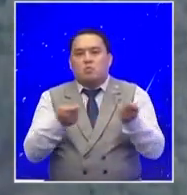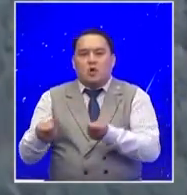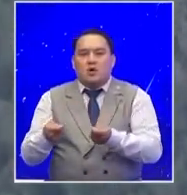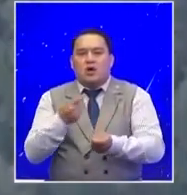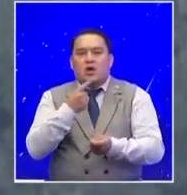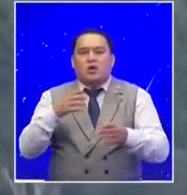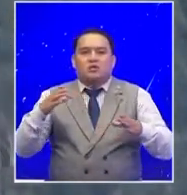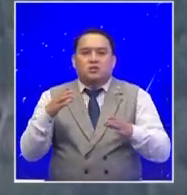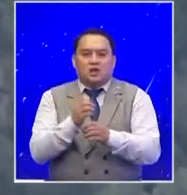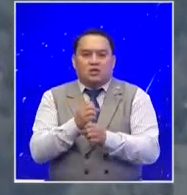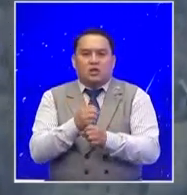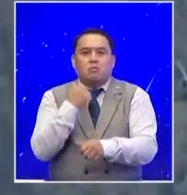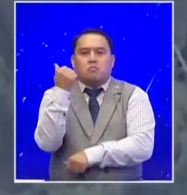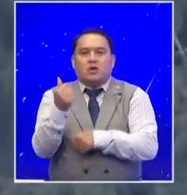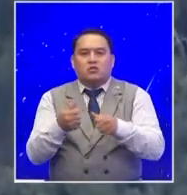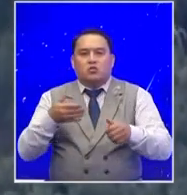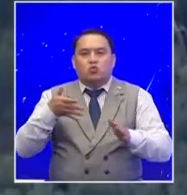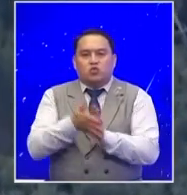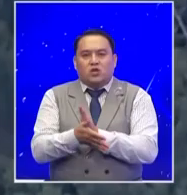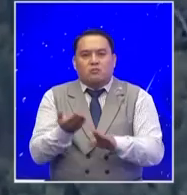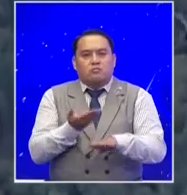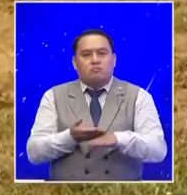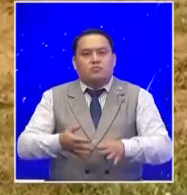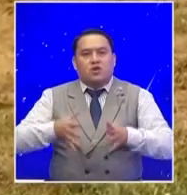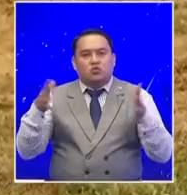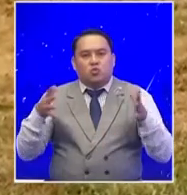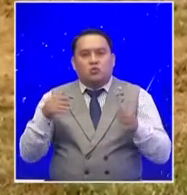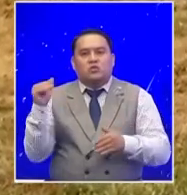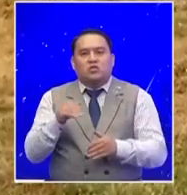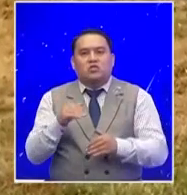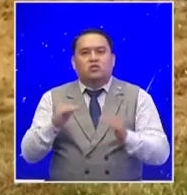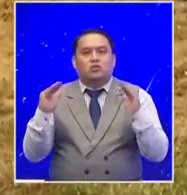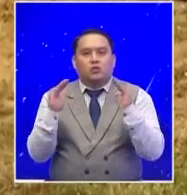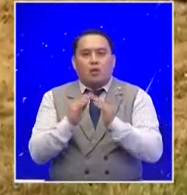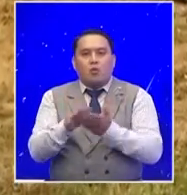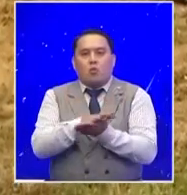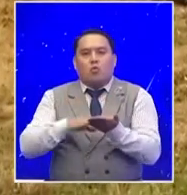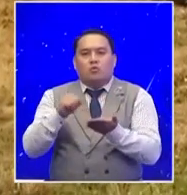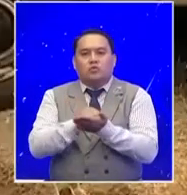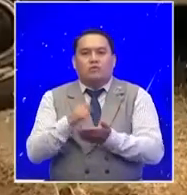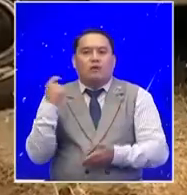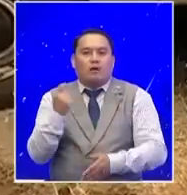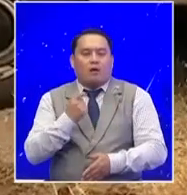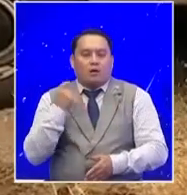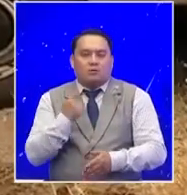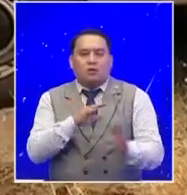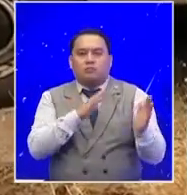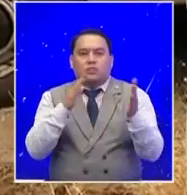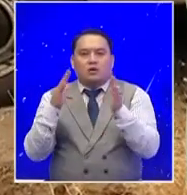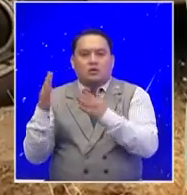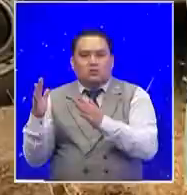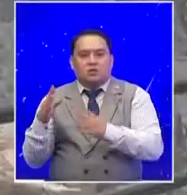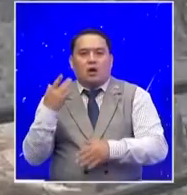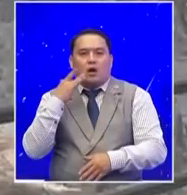жертв незначительное, но материальный ущерб огромный. Тысячи сгоревших домов, уничтожены целые хозяйства. Пока лесные пожары на